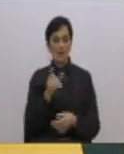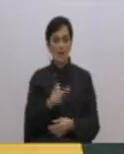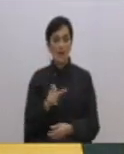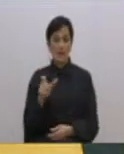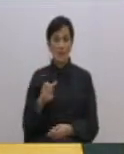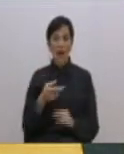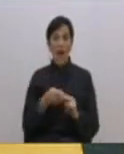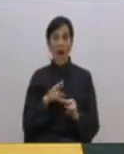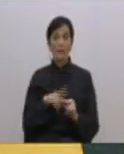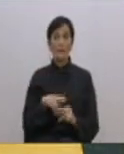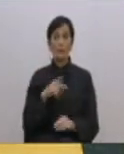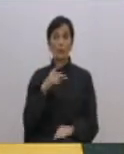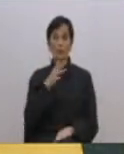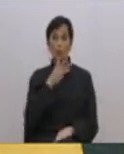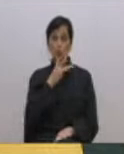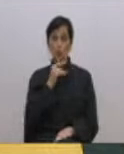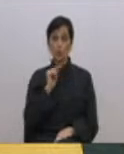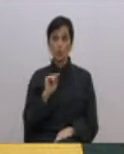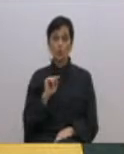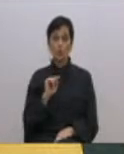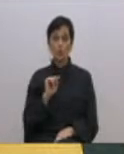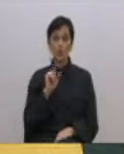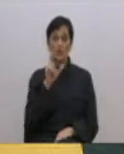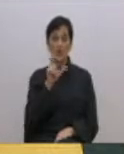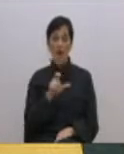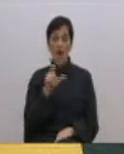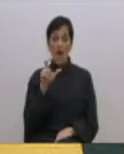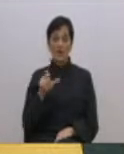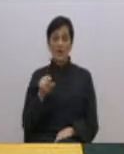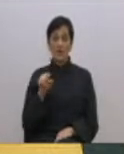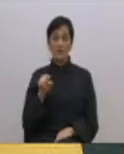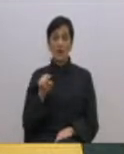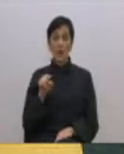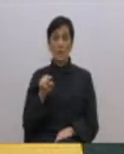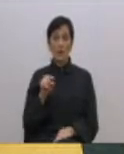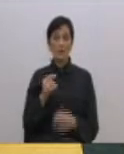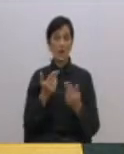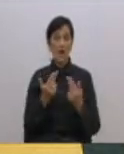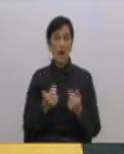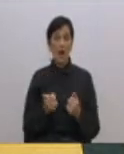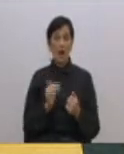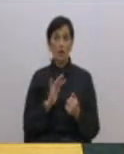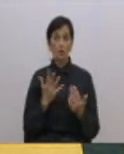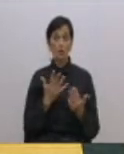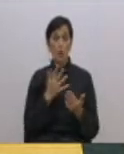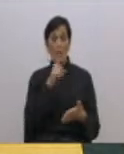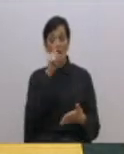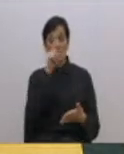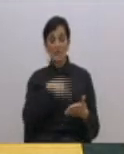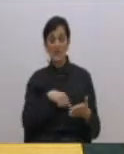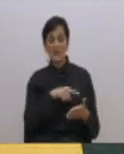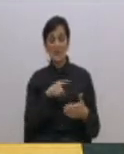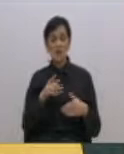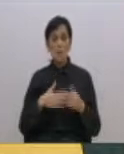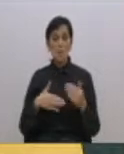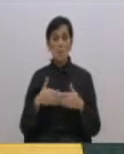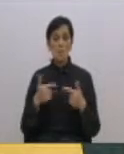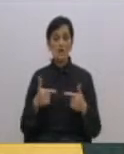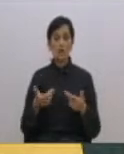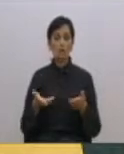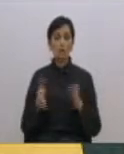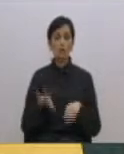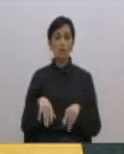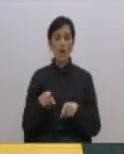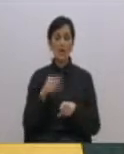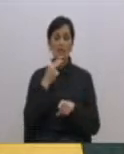ამ დროს ის ადამიანები, როცა არ აღიარებენ რომელიმე რელიგიას, პრაქტიკულად რჩებიან ამ